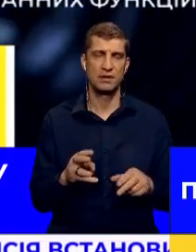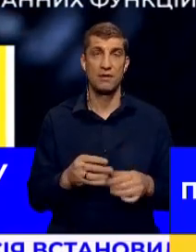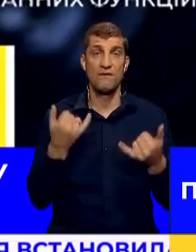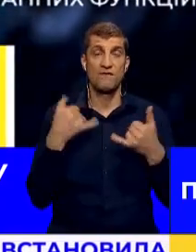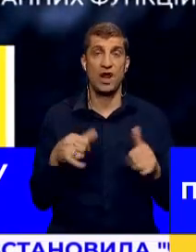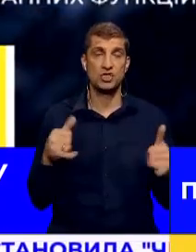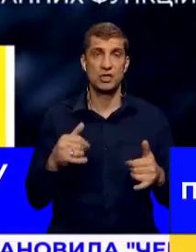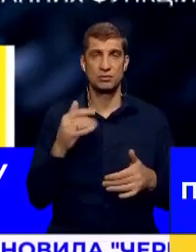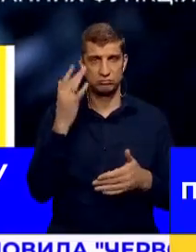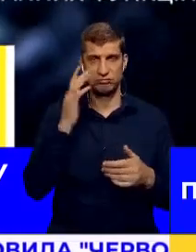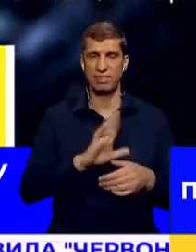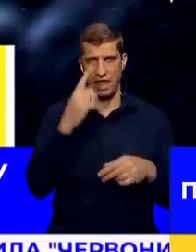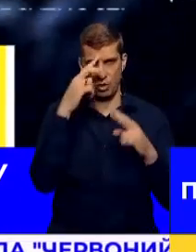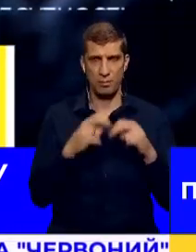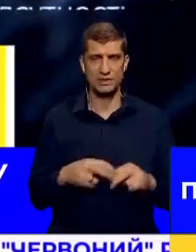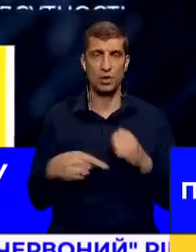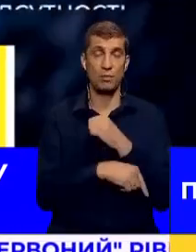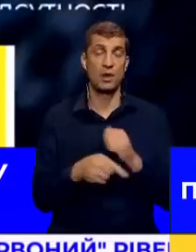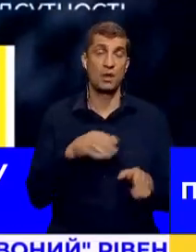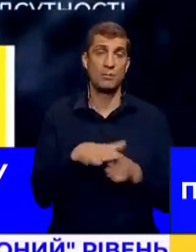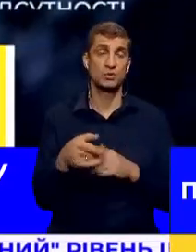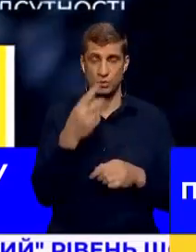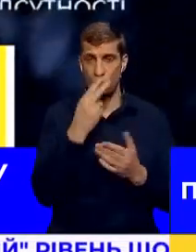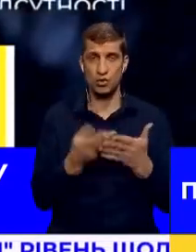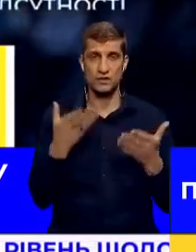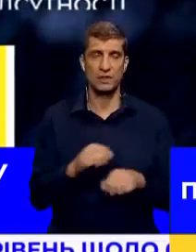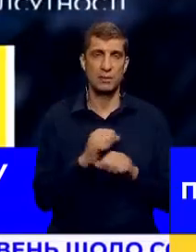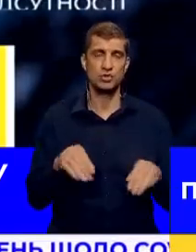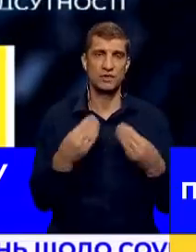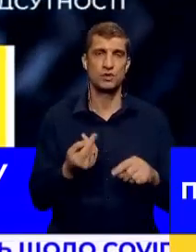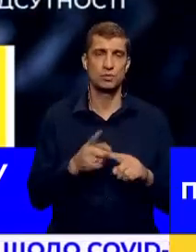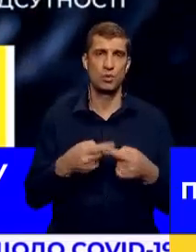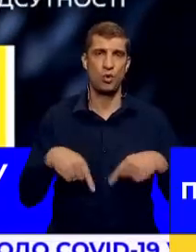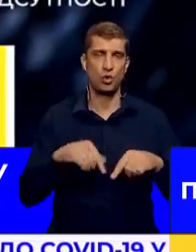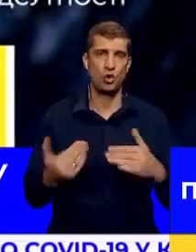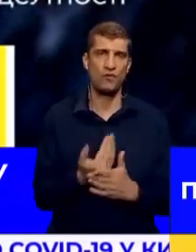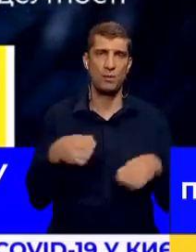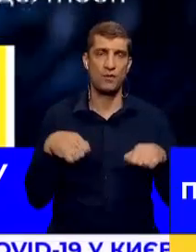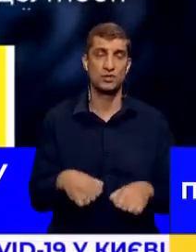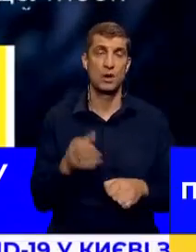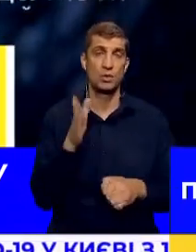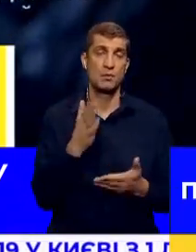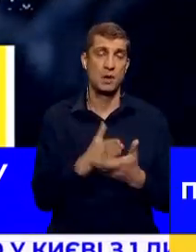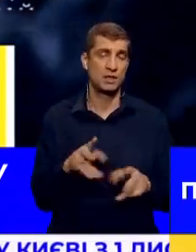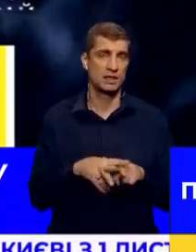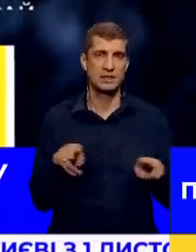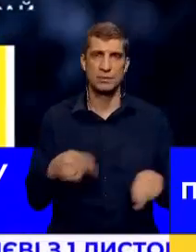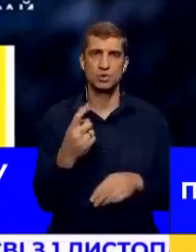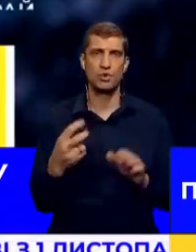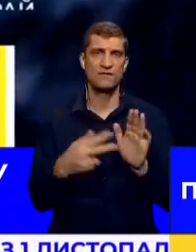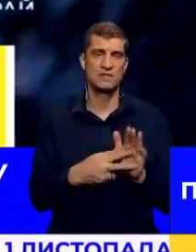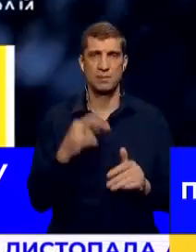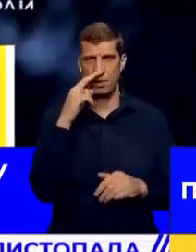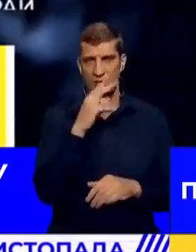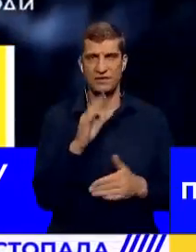та корупцією. А тому абсолютно очевидно, що не можна надавати цьому органу нові повноваження. Адже матимемо ті самі 108